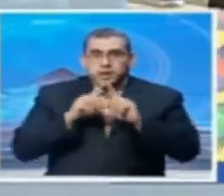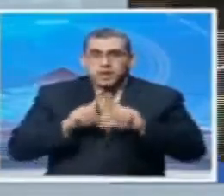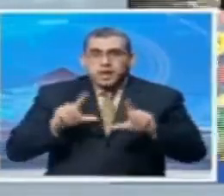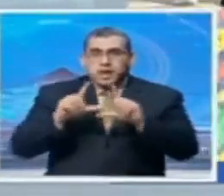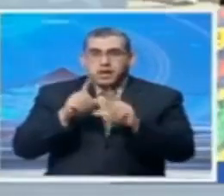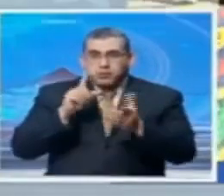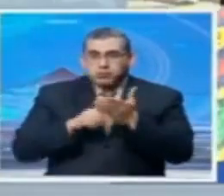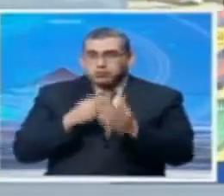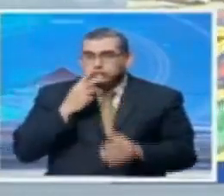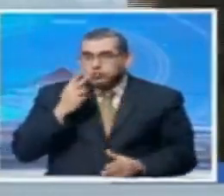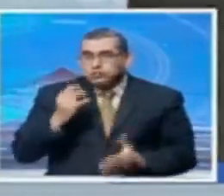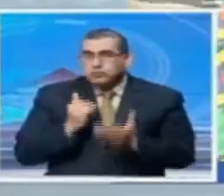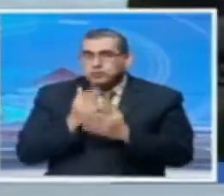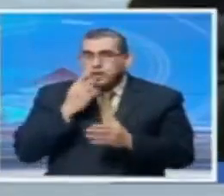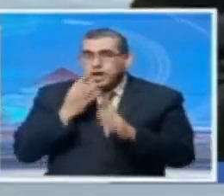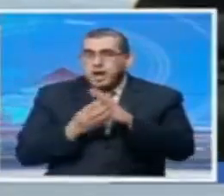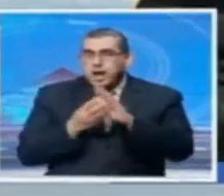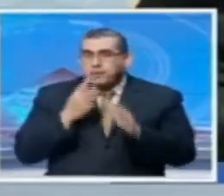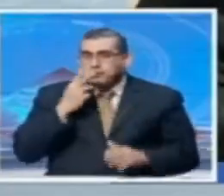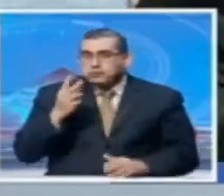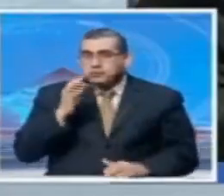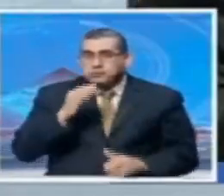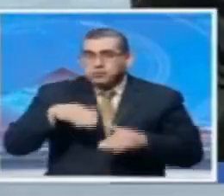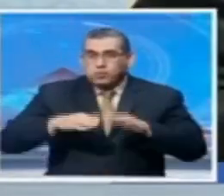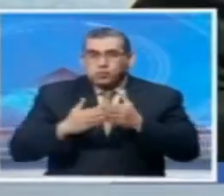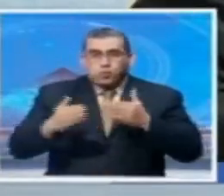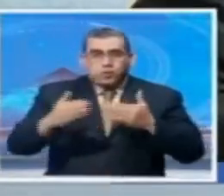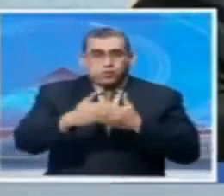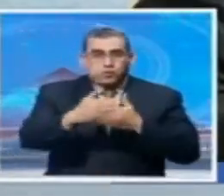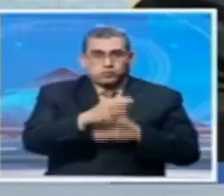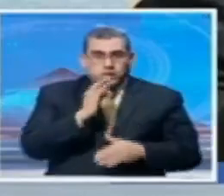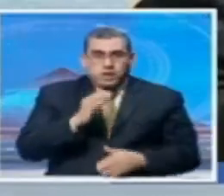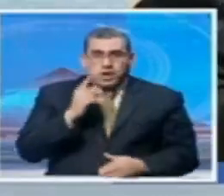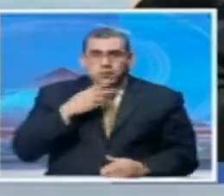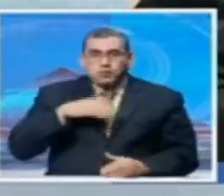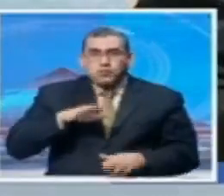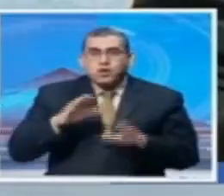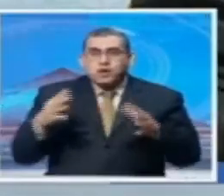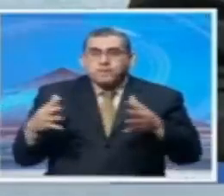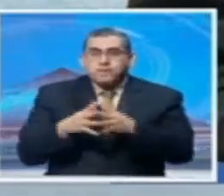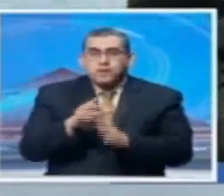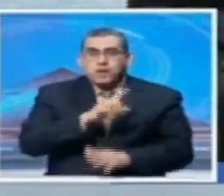كمان، واركز اول شيء ركز فيه وهو عمليات التباعد